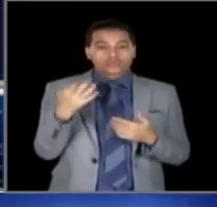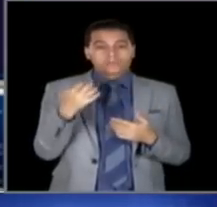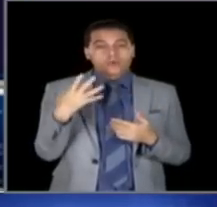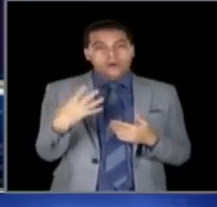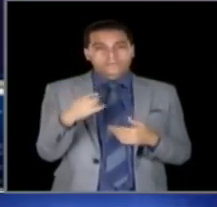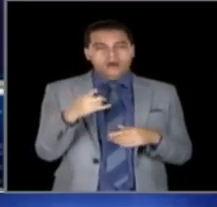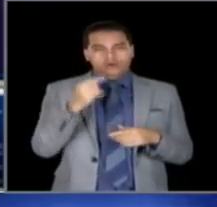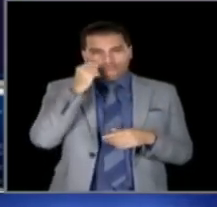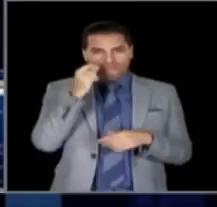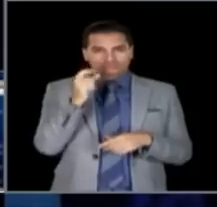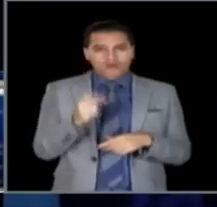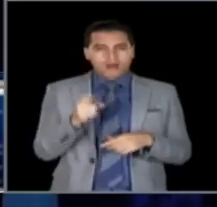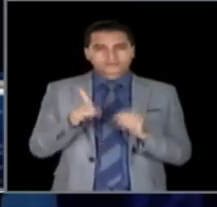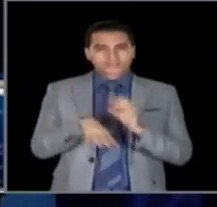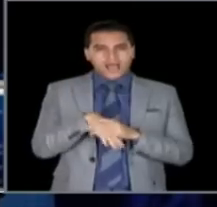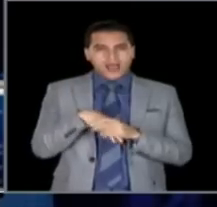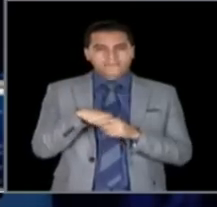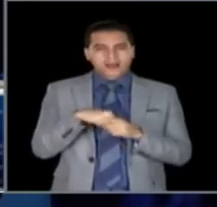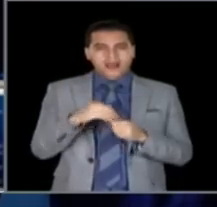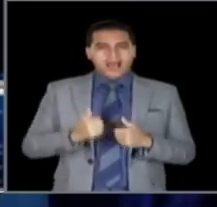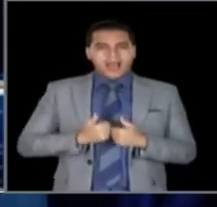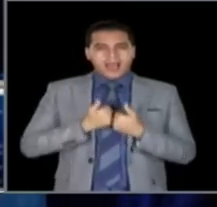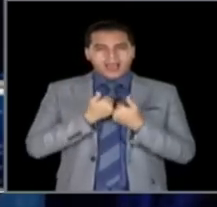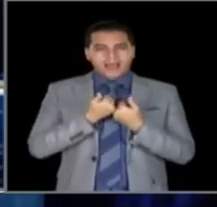تجربة شخصية للمؤلف بيناقش فيها